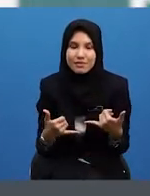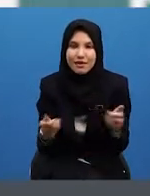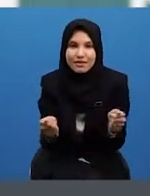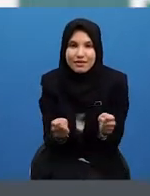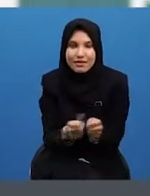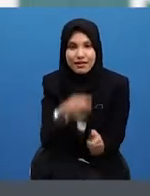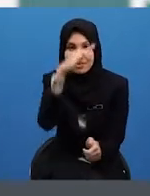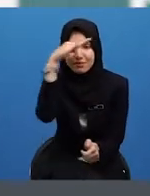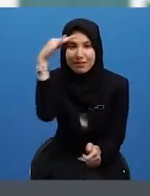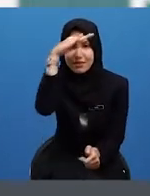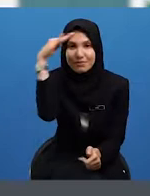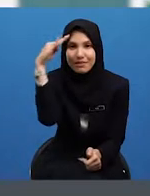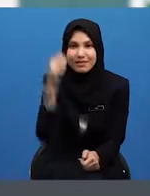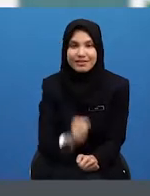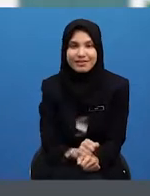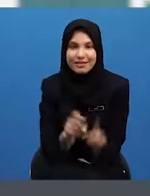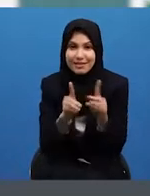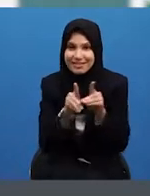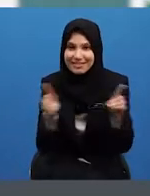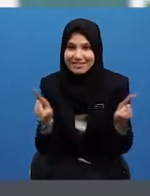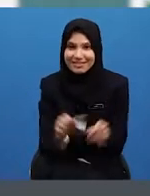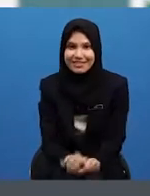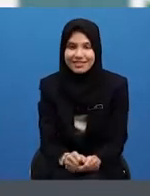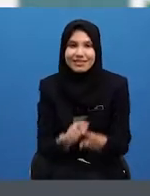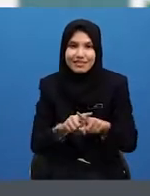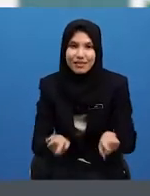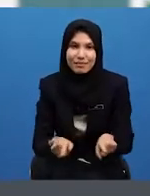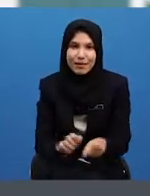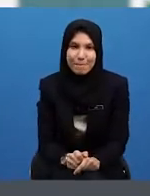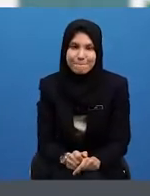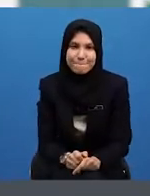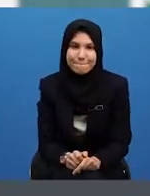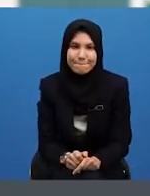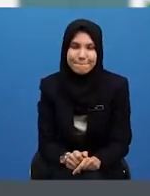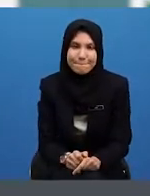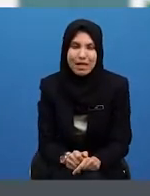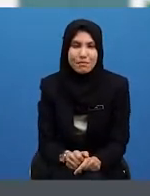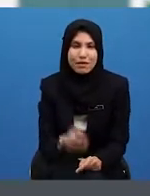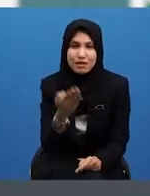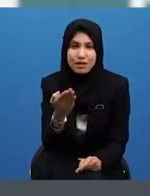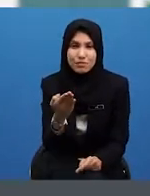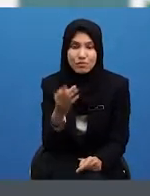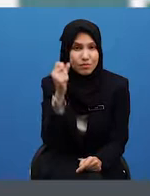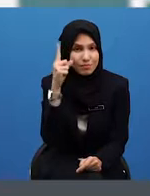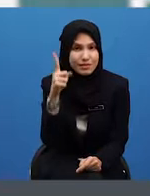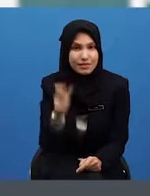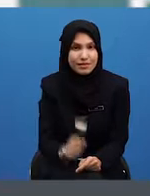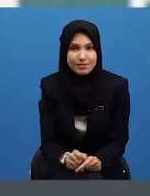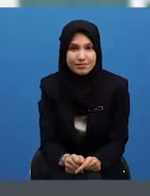bayang-bayang dekat dinding tapi Pernahkah kamu berfikir